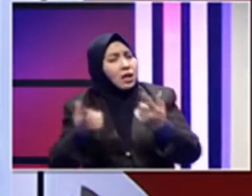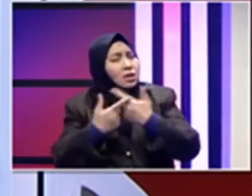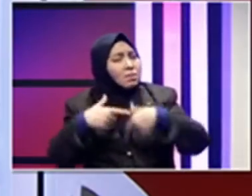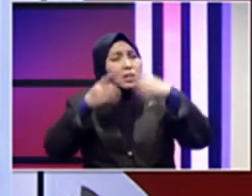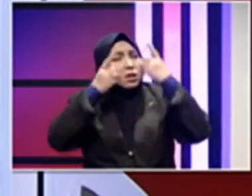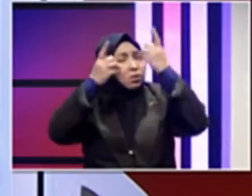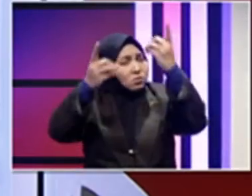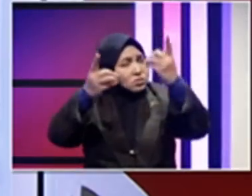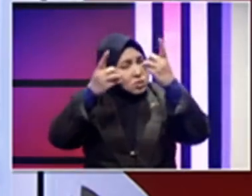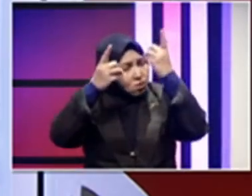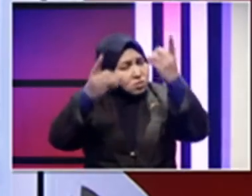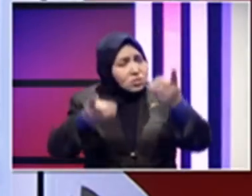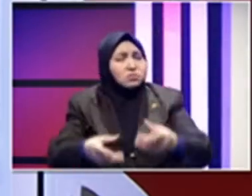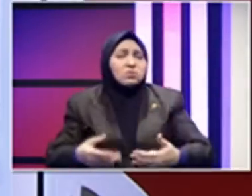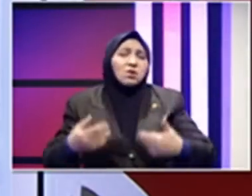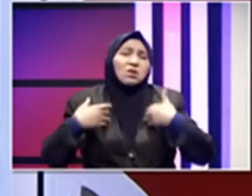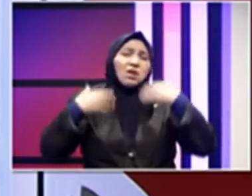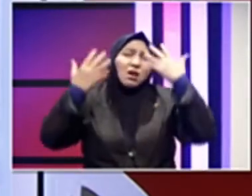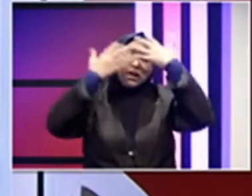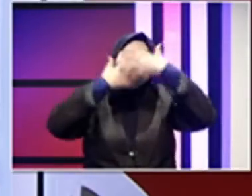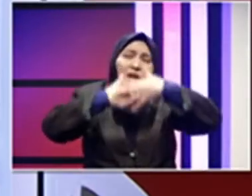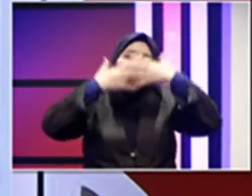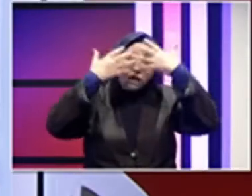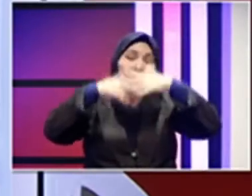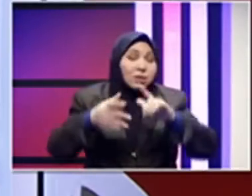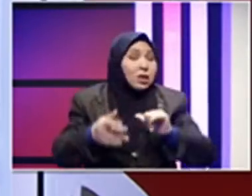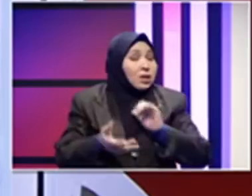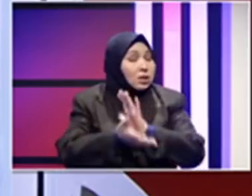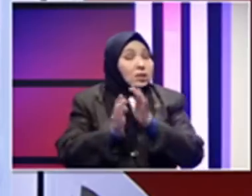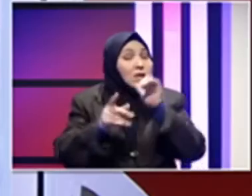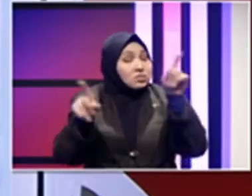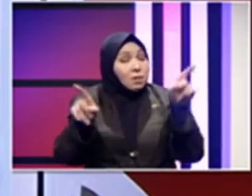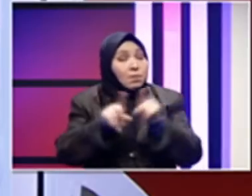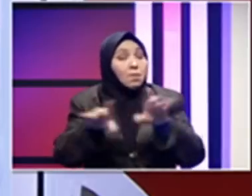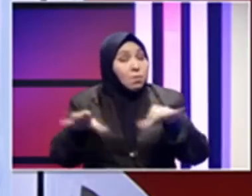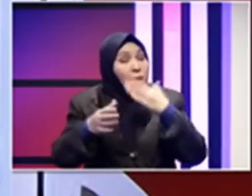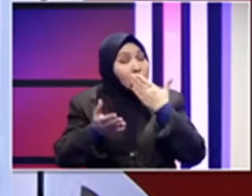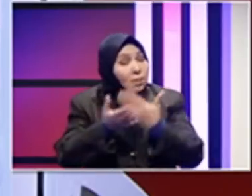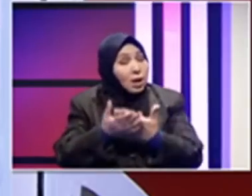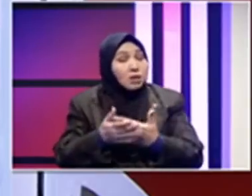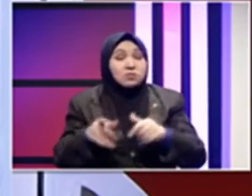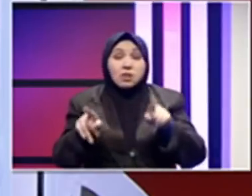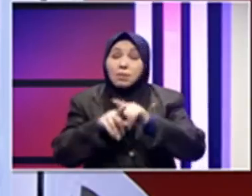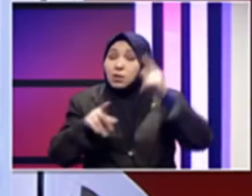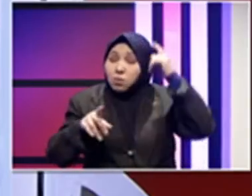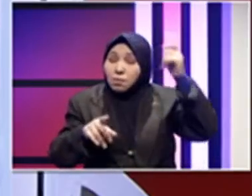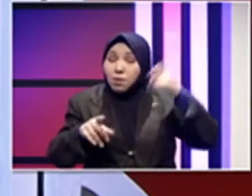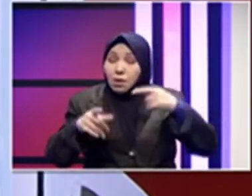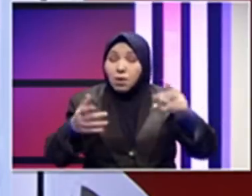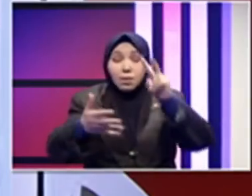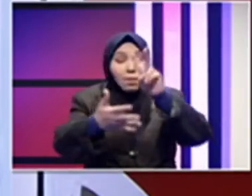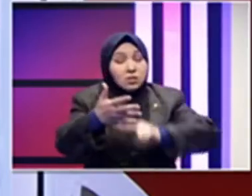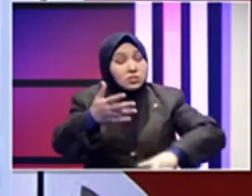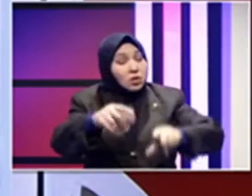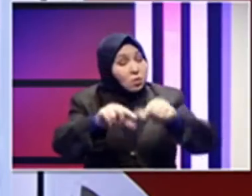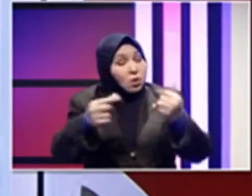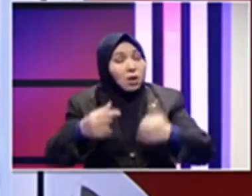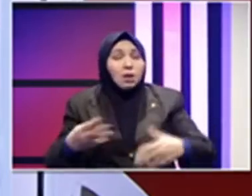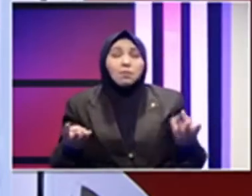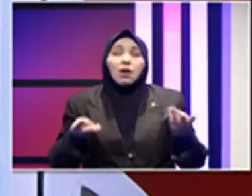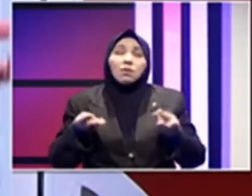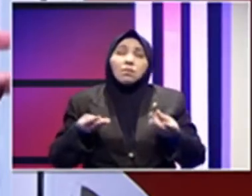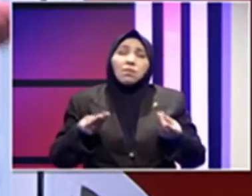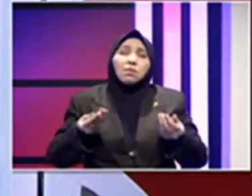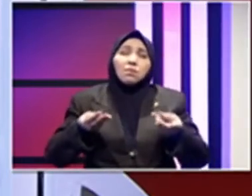adalah digelar sebagai kegelapan. Jadi tak sama. Bila seseorang itu berbuat kebaikan seperti tuan-tuan membaca Al-Quran, dapat berzikir,